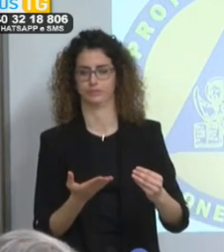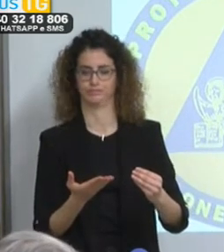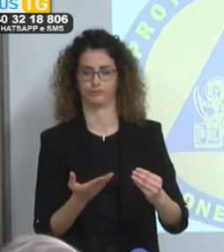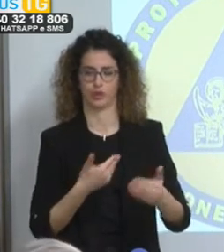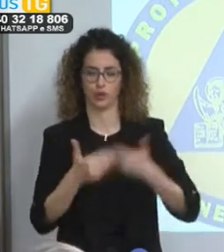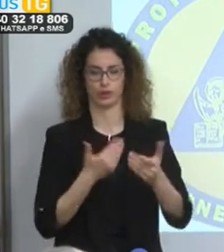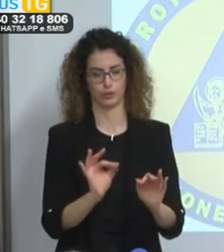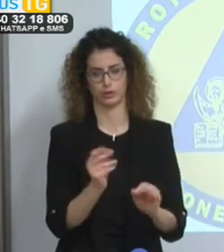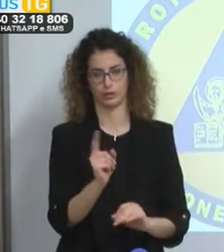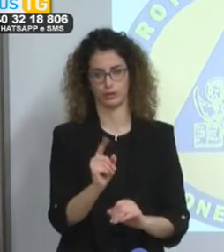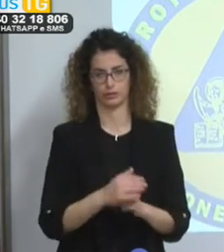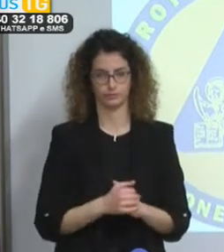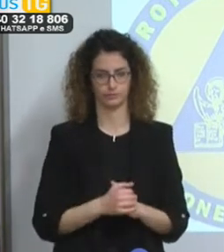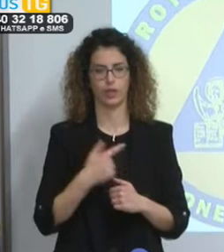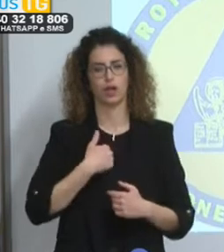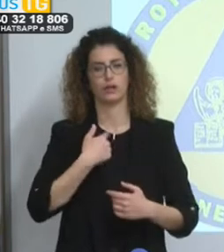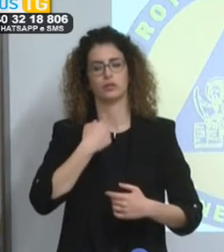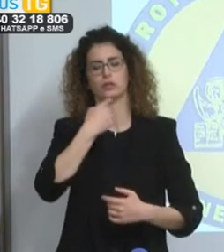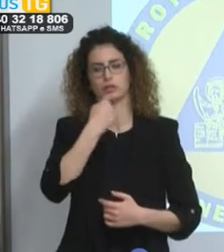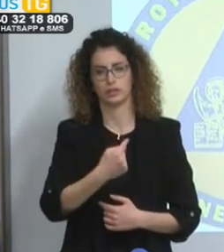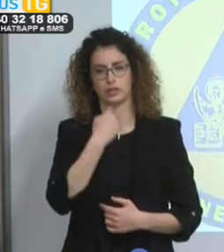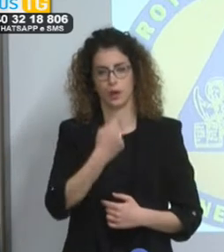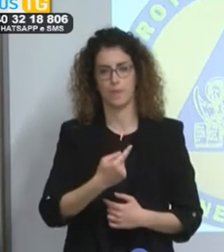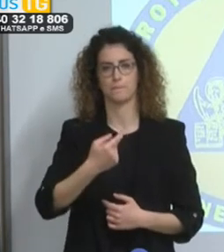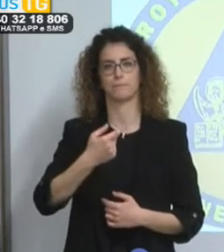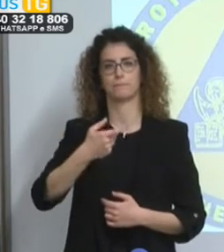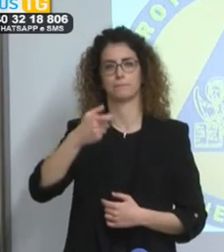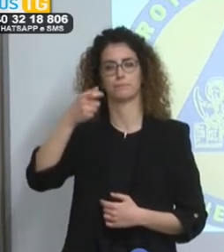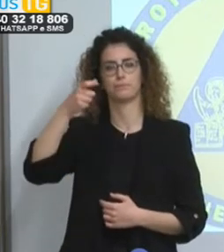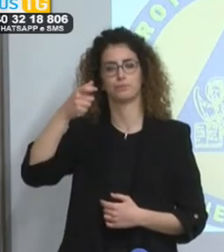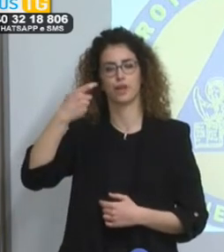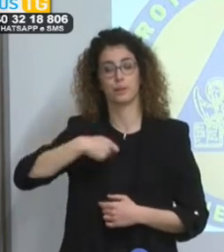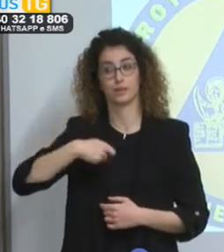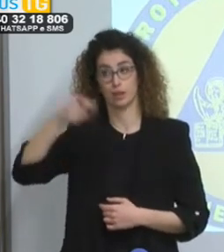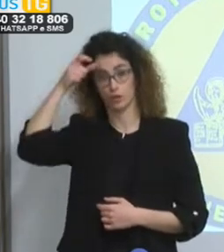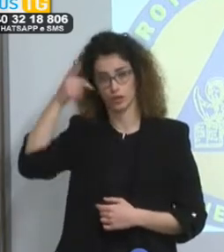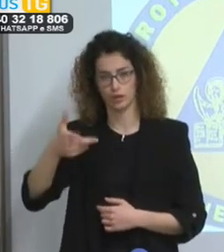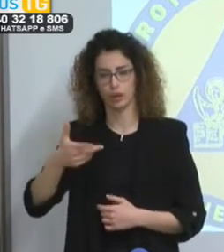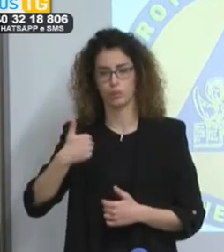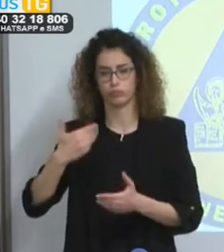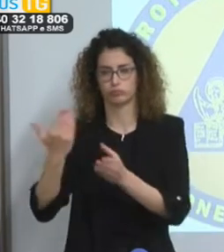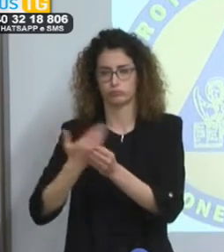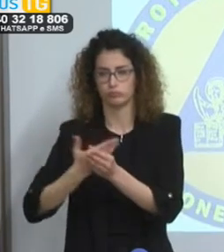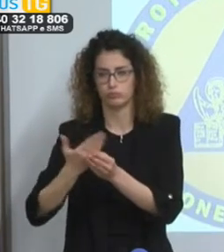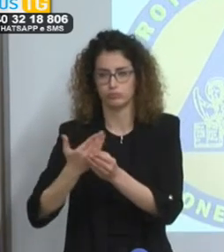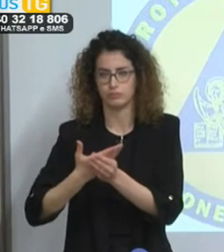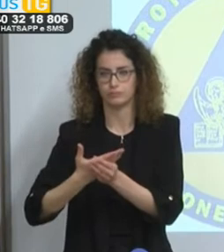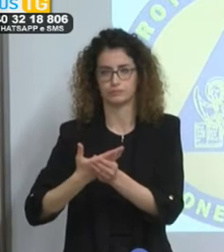così. Io continuo a dire, Presidente del Consiglio, prende in mano questo dossier personalmente,